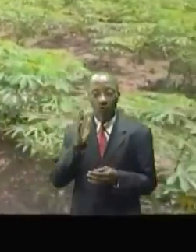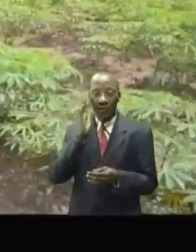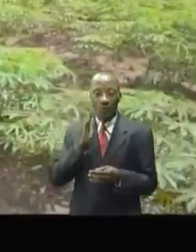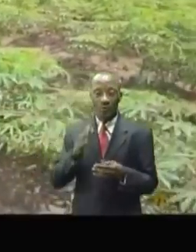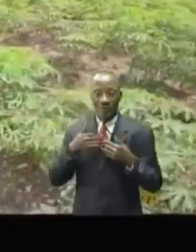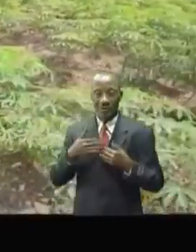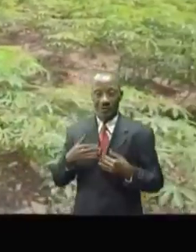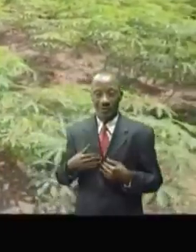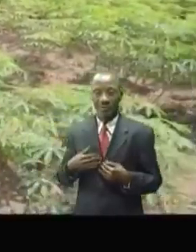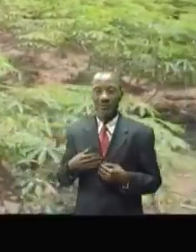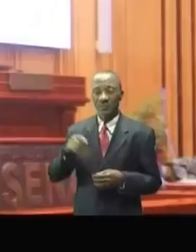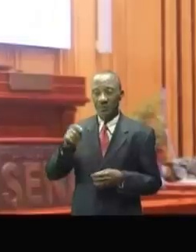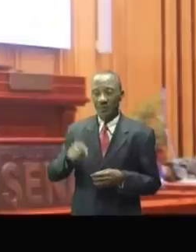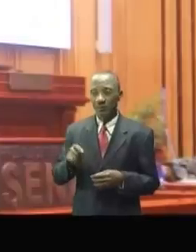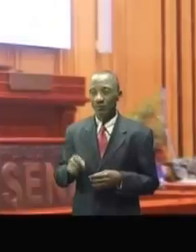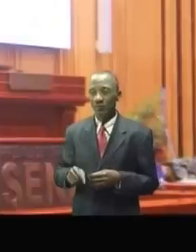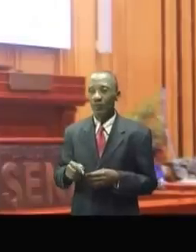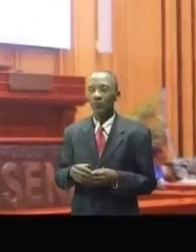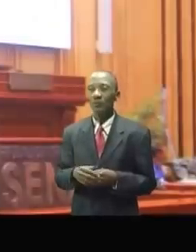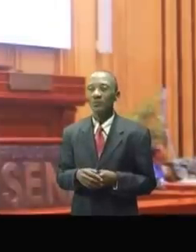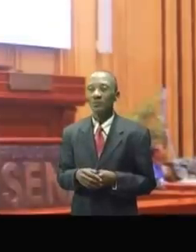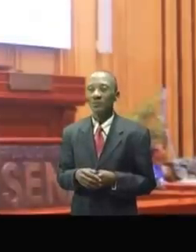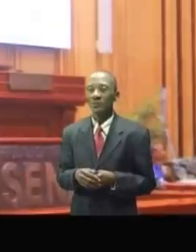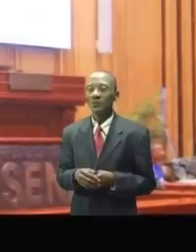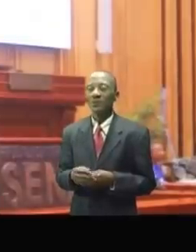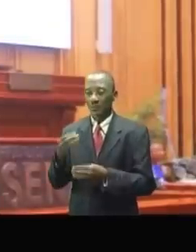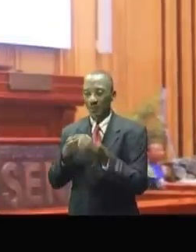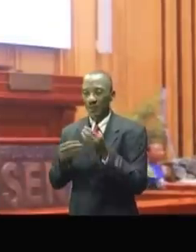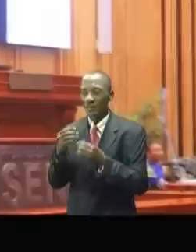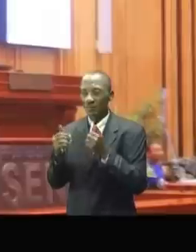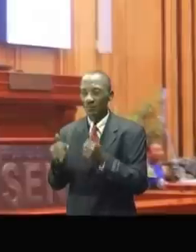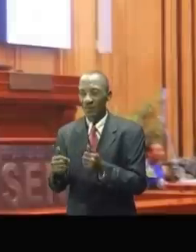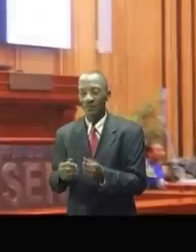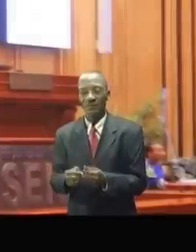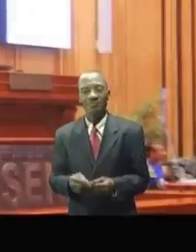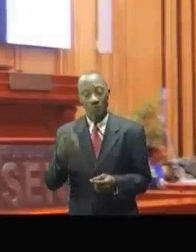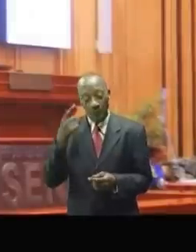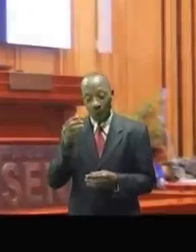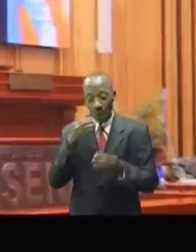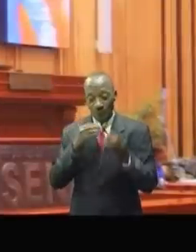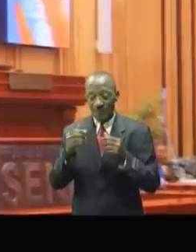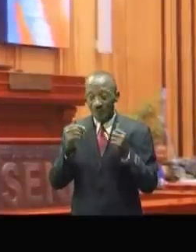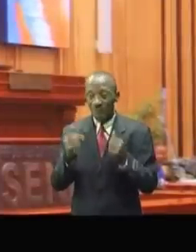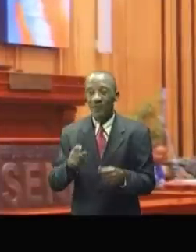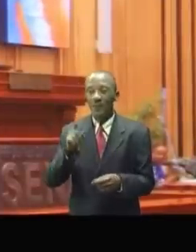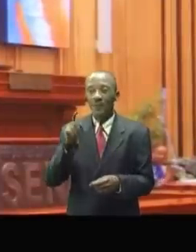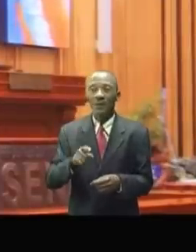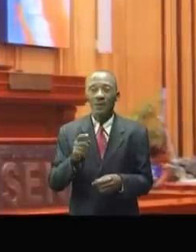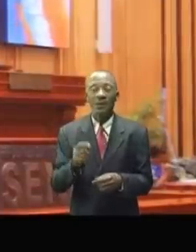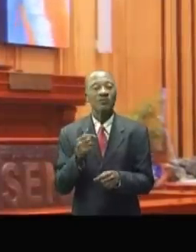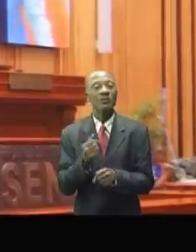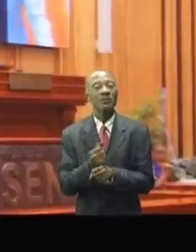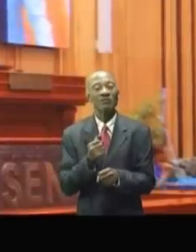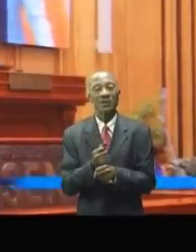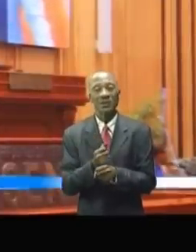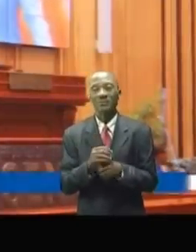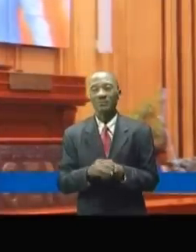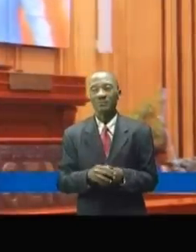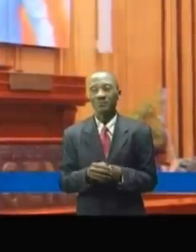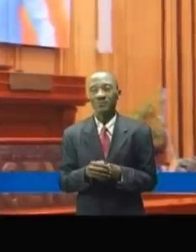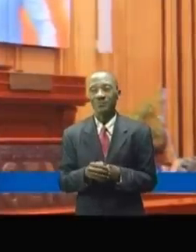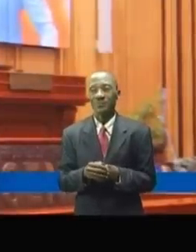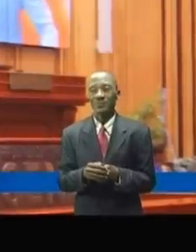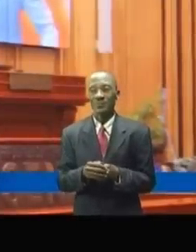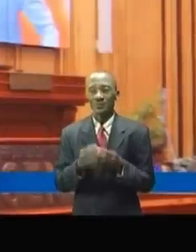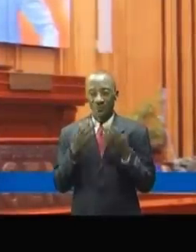A. Cette assistance intervient quelques temps seulement après l'intervention du ministre de l'Agriculture au Sénat. Maître José